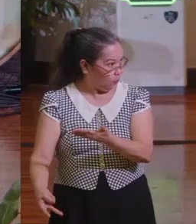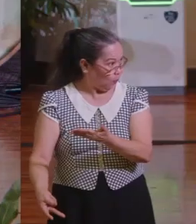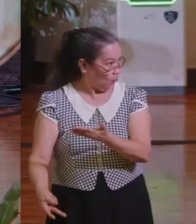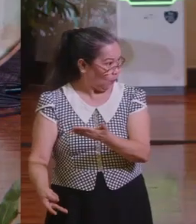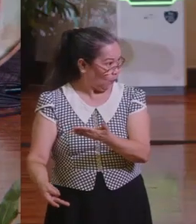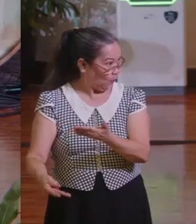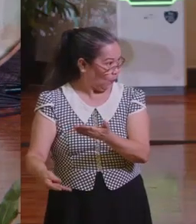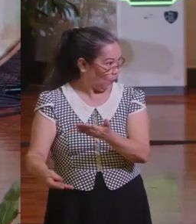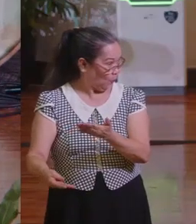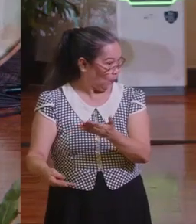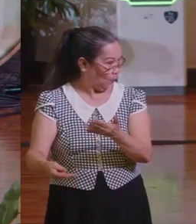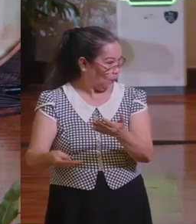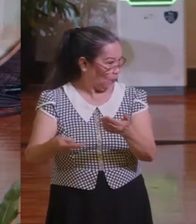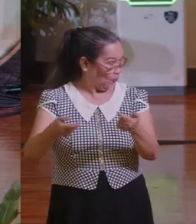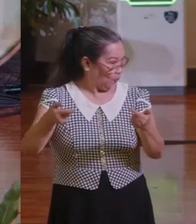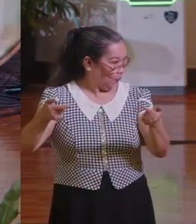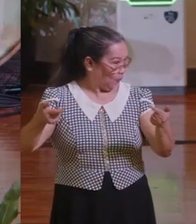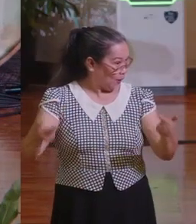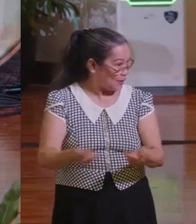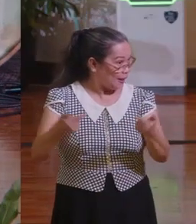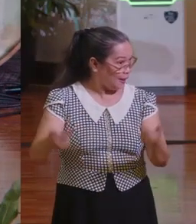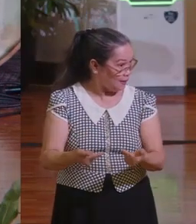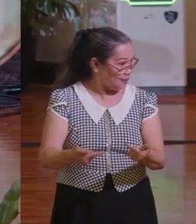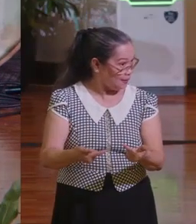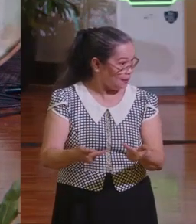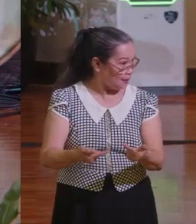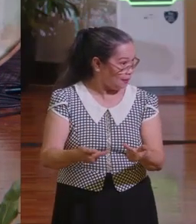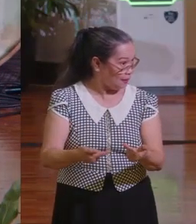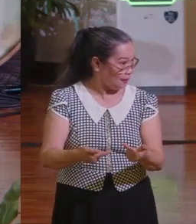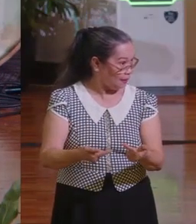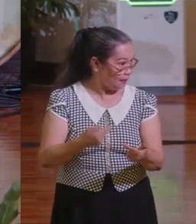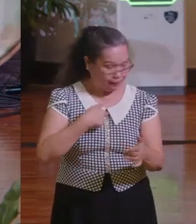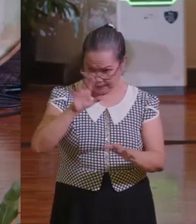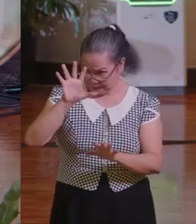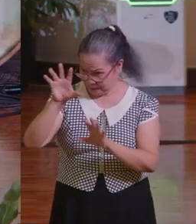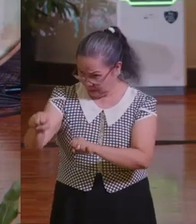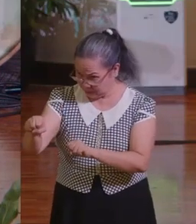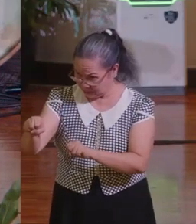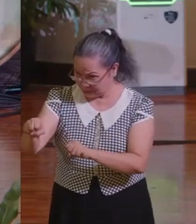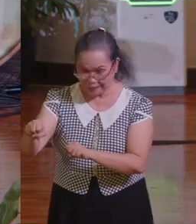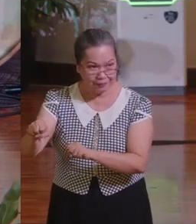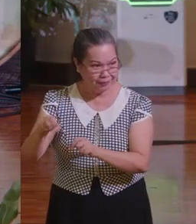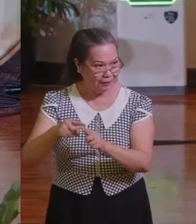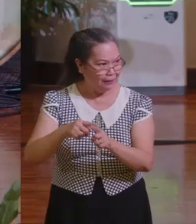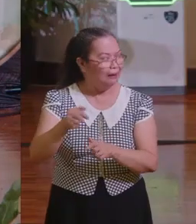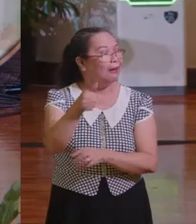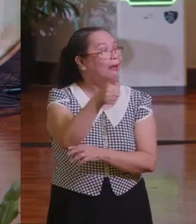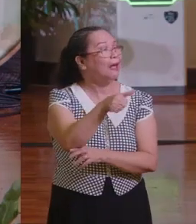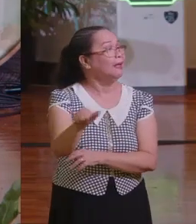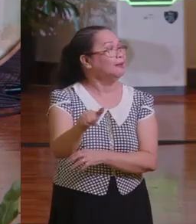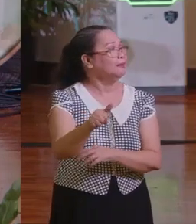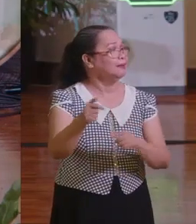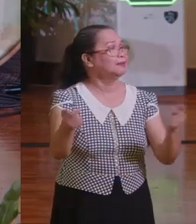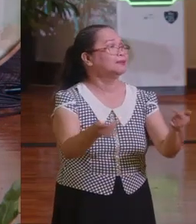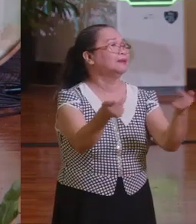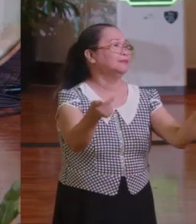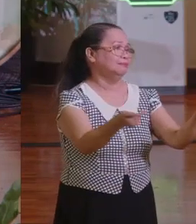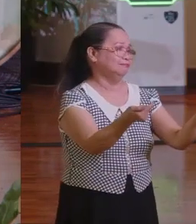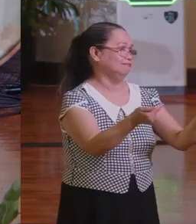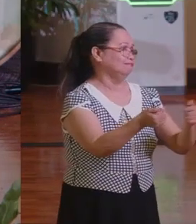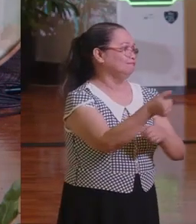ang mga magagandang Tagalog words. If anyone is caught in any